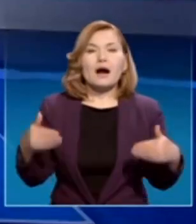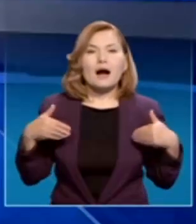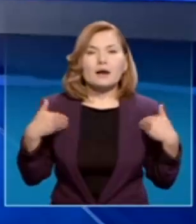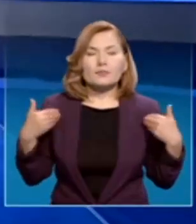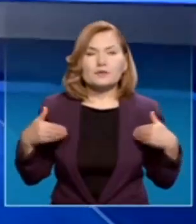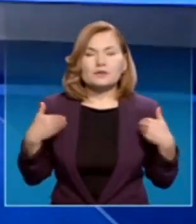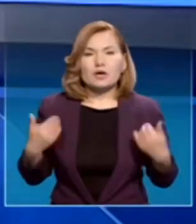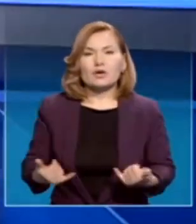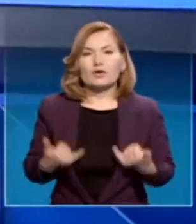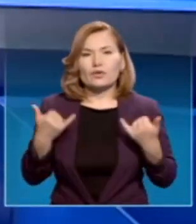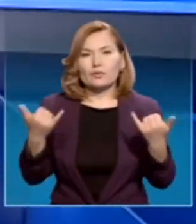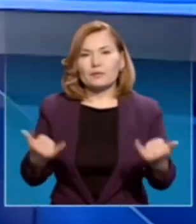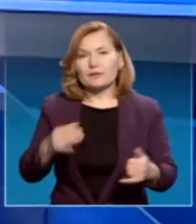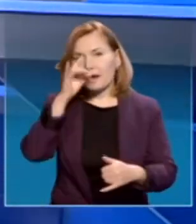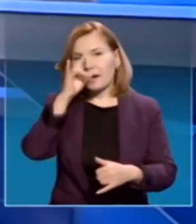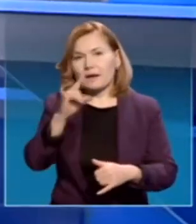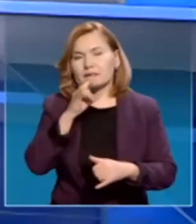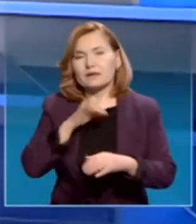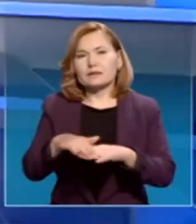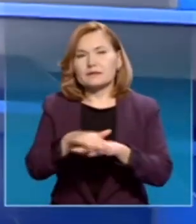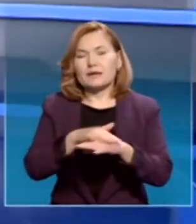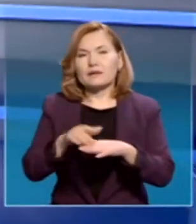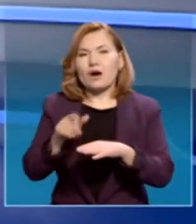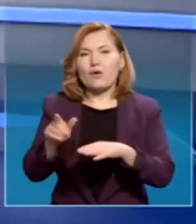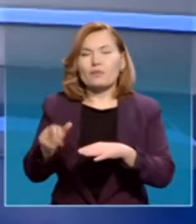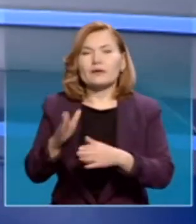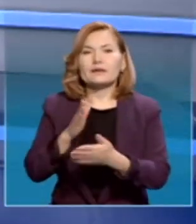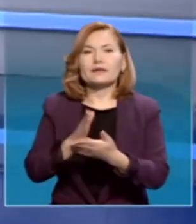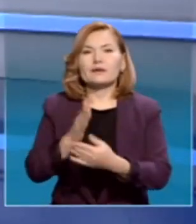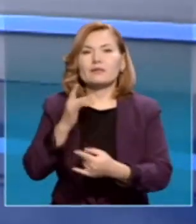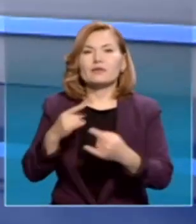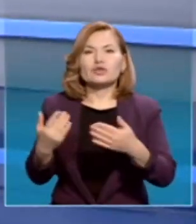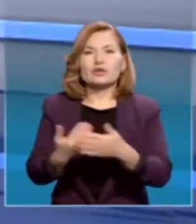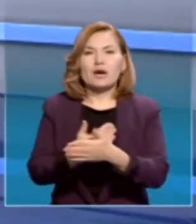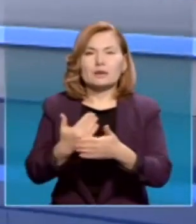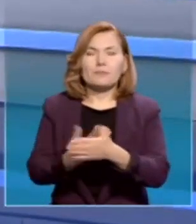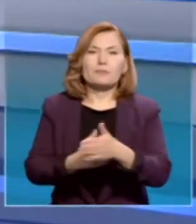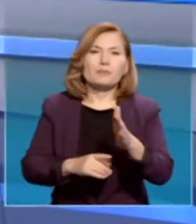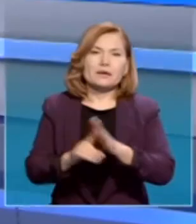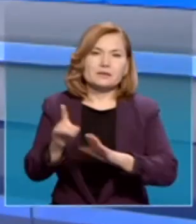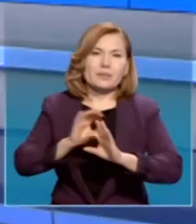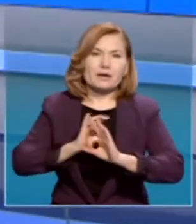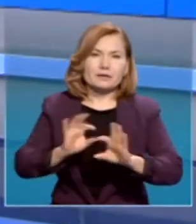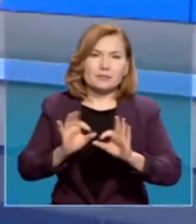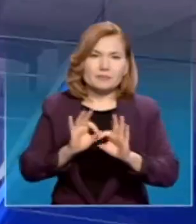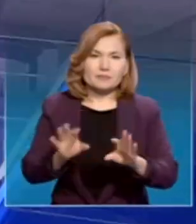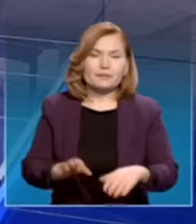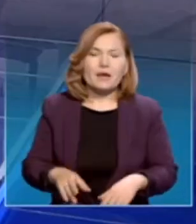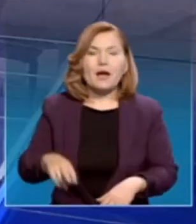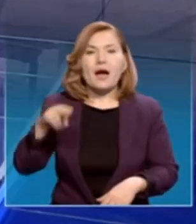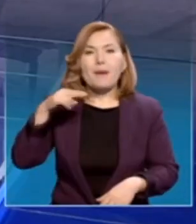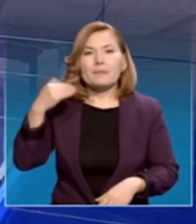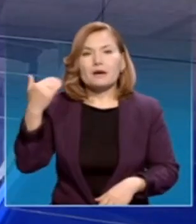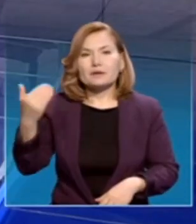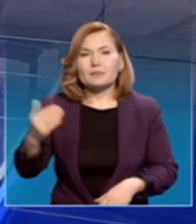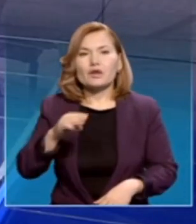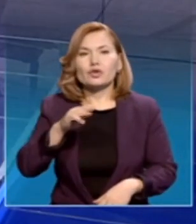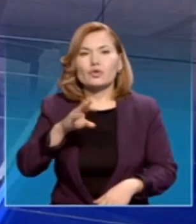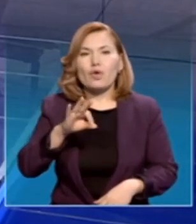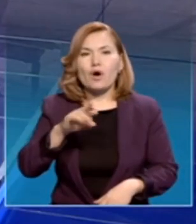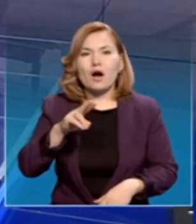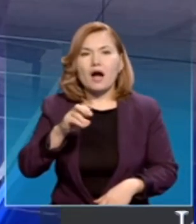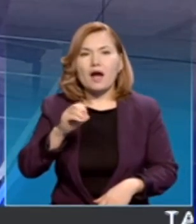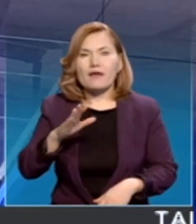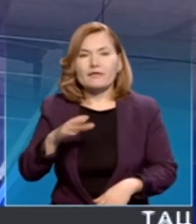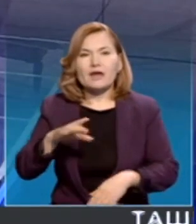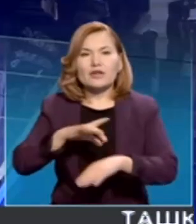Қайырлы күн, құрметті көрермен, тікелей эфирде ақпарат, студияда Армангүл Тоқтамұрат, сурдо дармашы Самал Нұрым. Президент Қасым-Жомарт